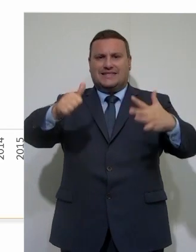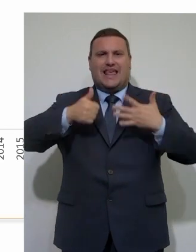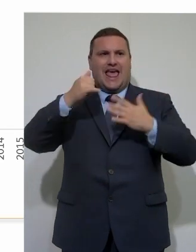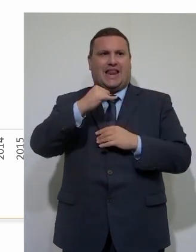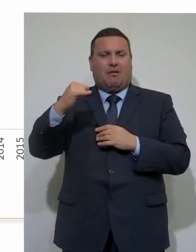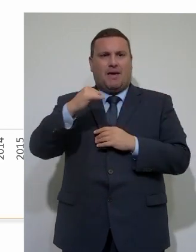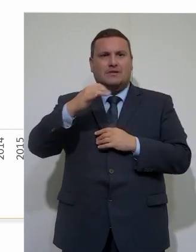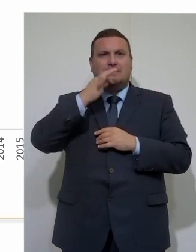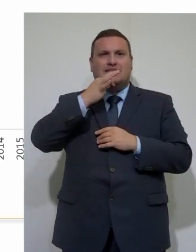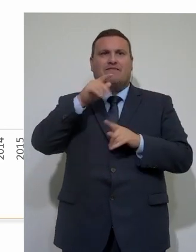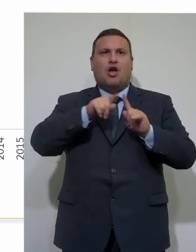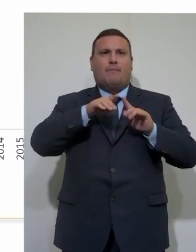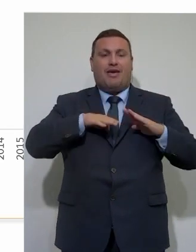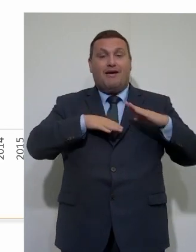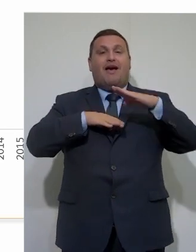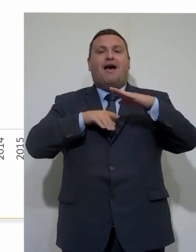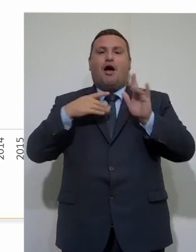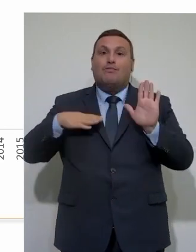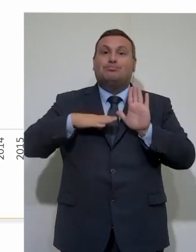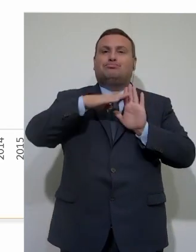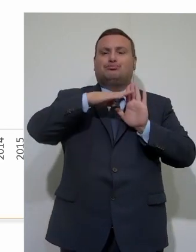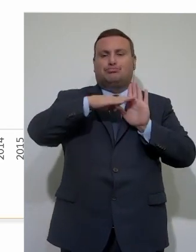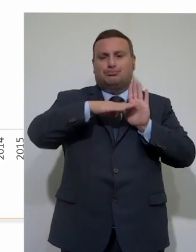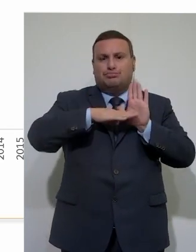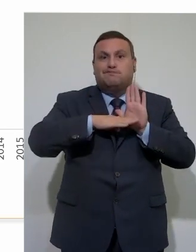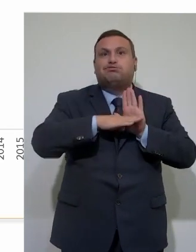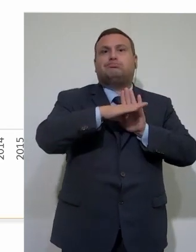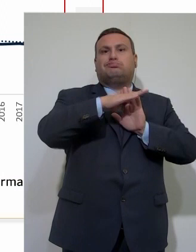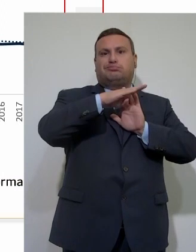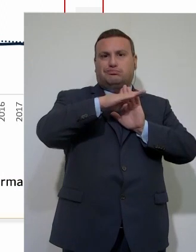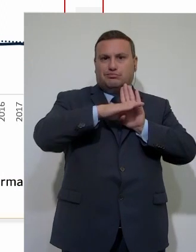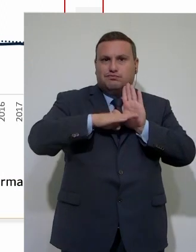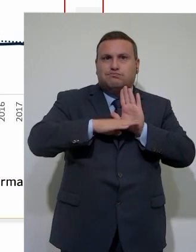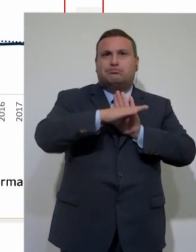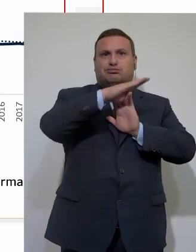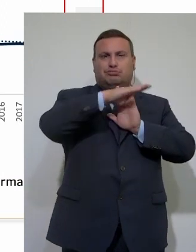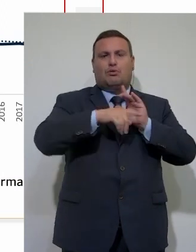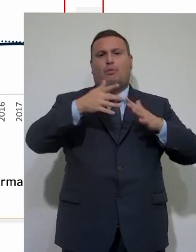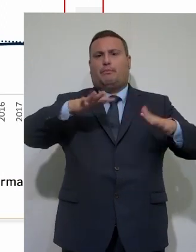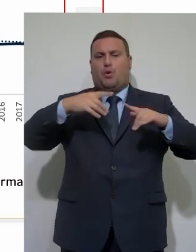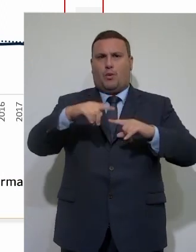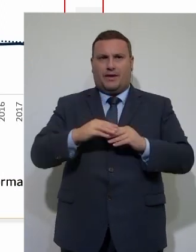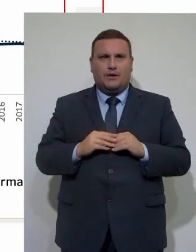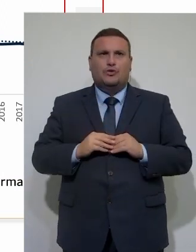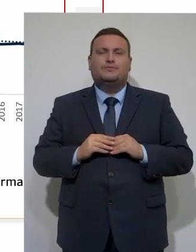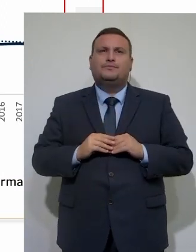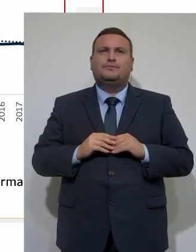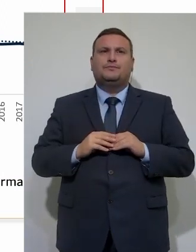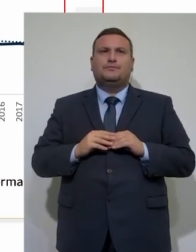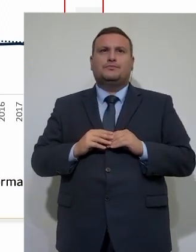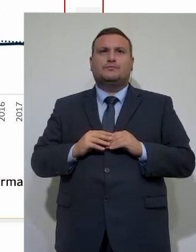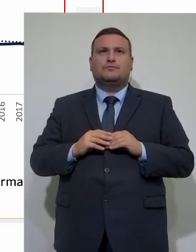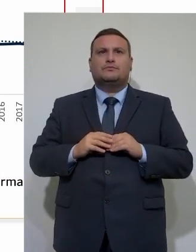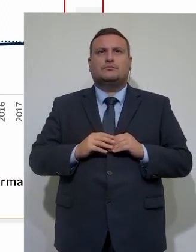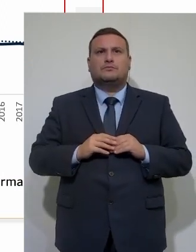rallentamento, poi di nuovo una crescita, accelerazione e rallentamento. È un segmento che come peso